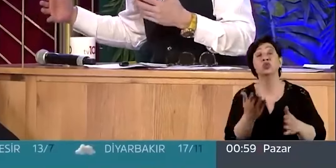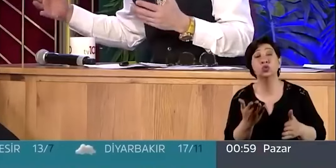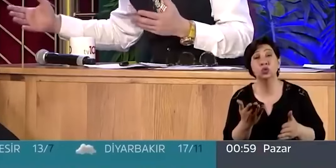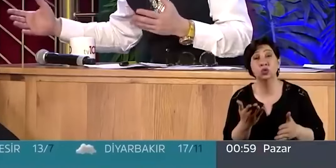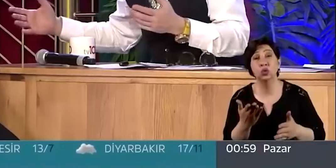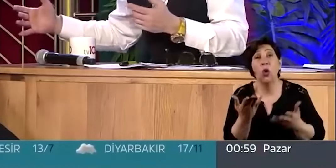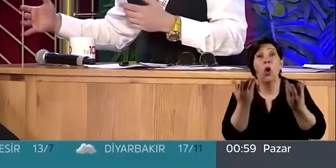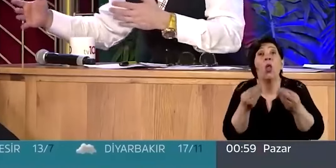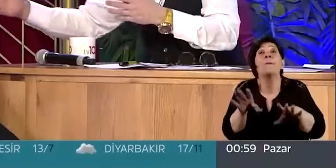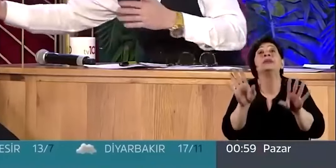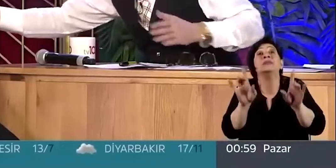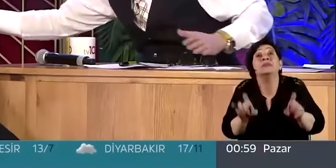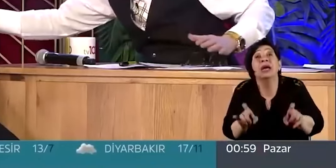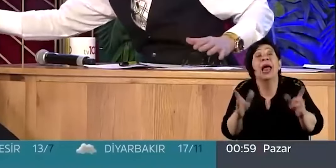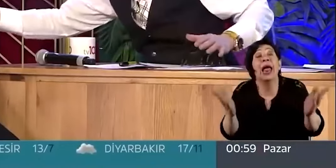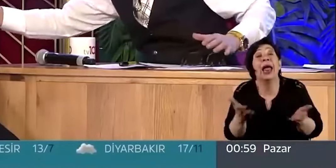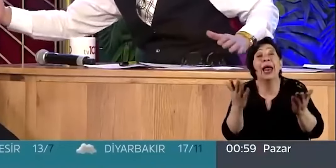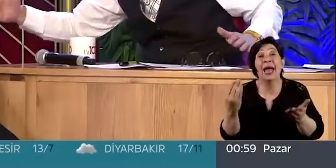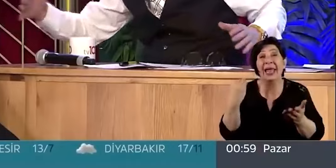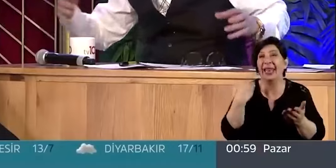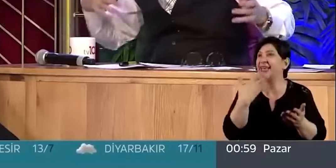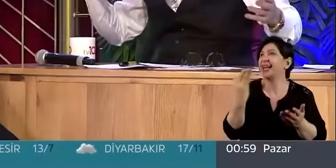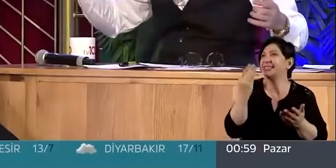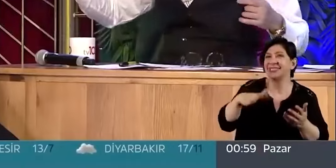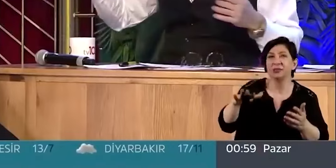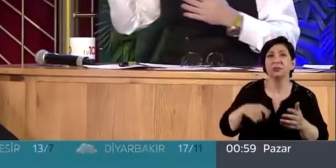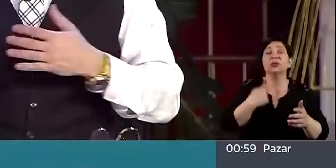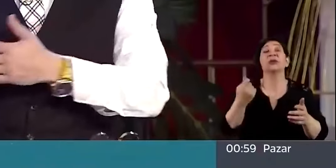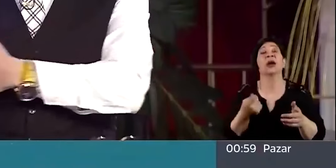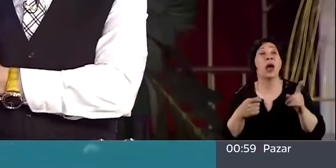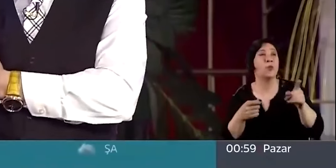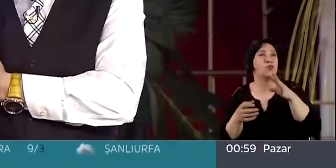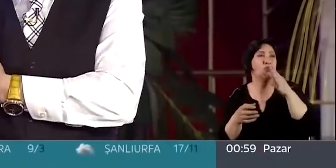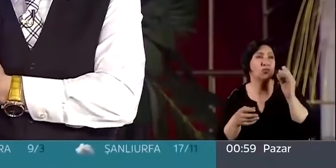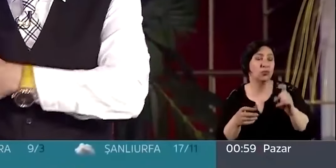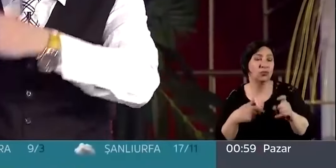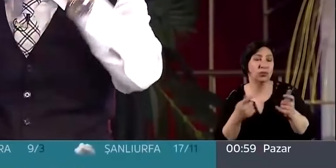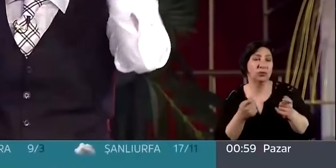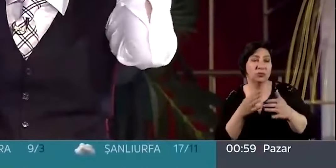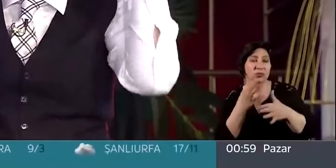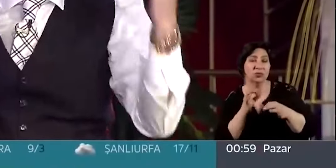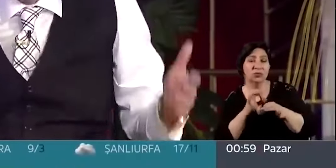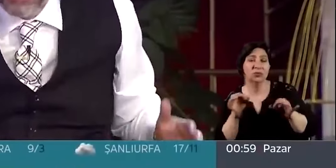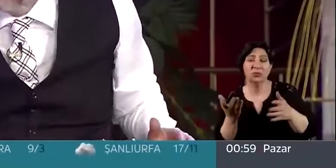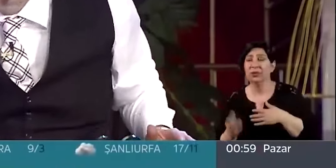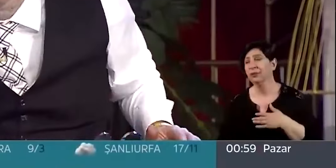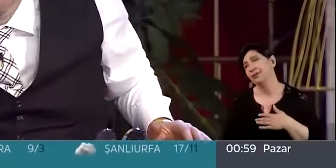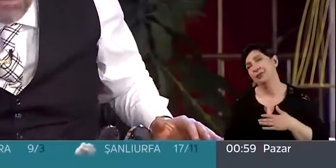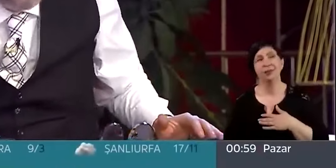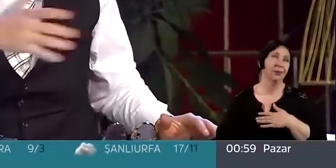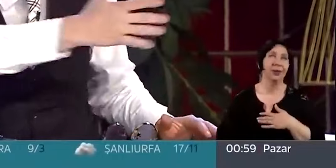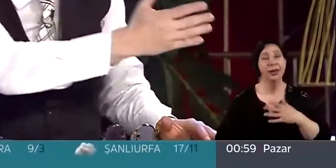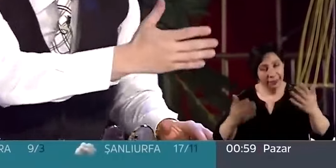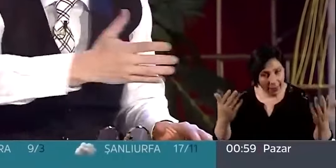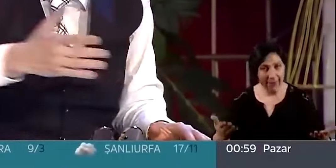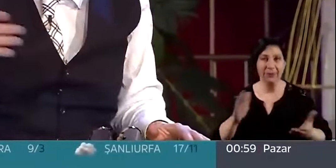Yani olamaz mı mesela? Hele hele yeni nesil. Zırt pırt, ah burada mutlu muyum bu iş yerinde galiba bana mı? Yani